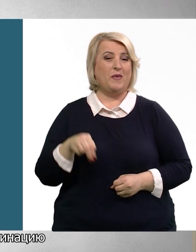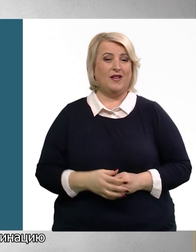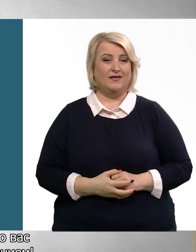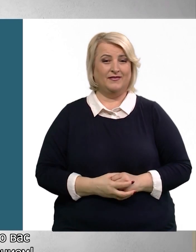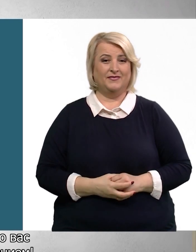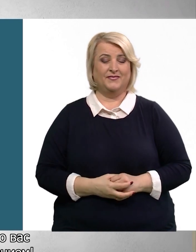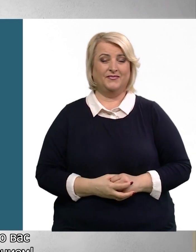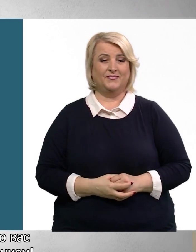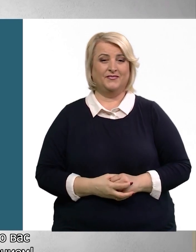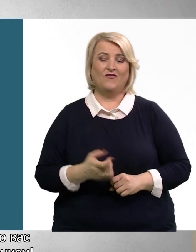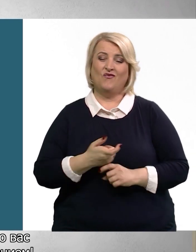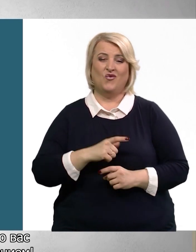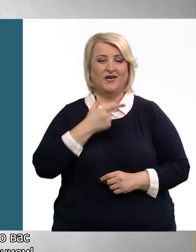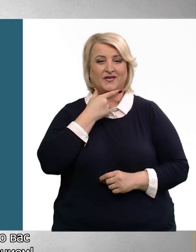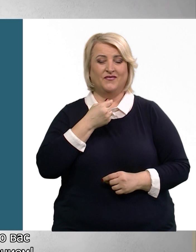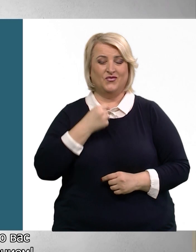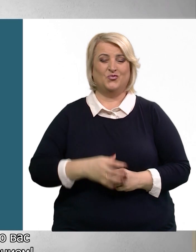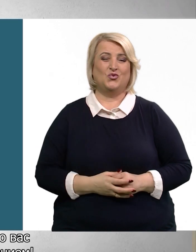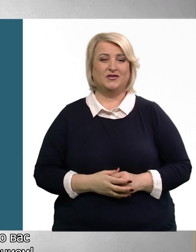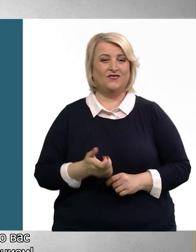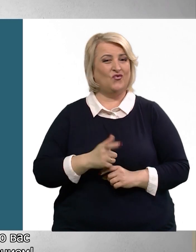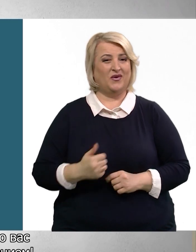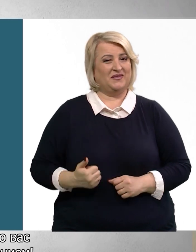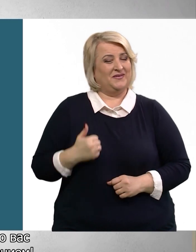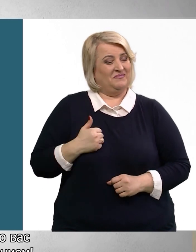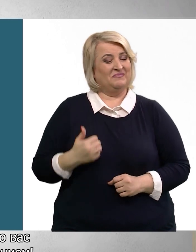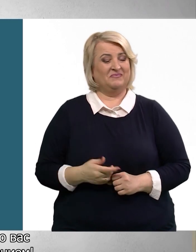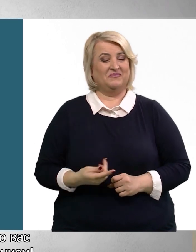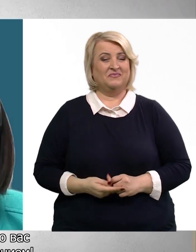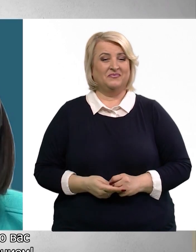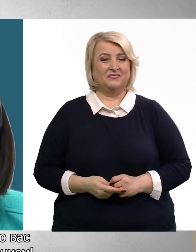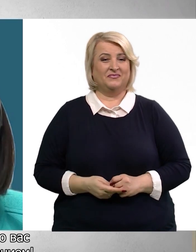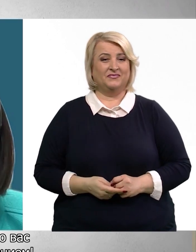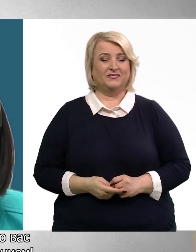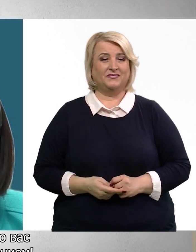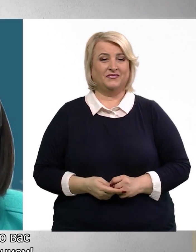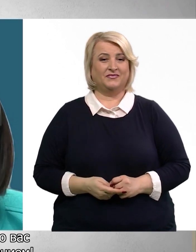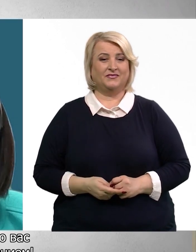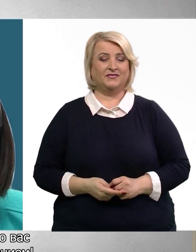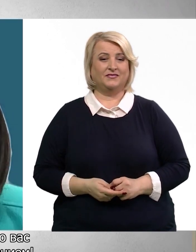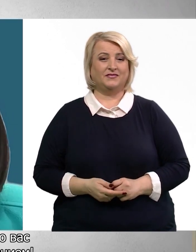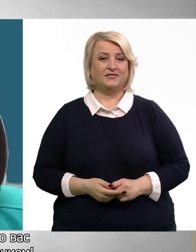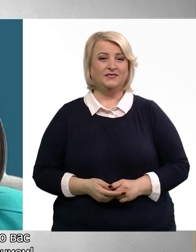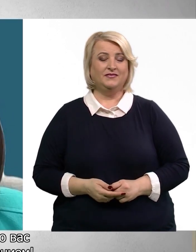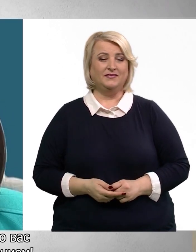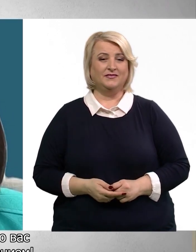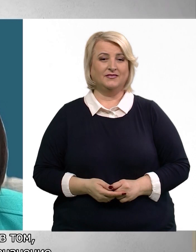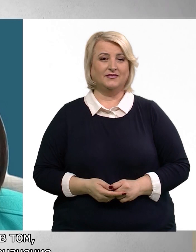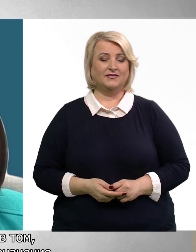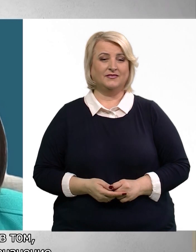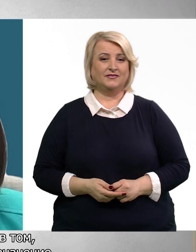Nobel. Foarte frumos! Vă felicit pentru această performanță